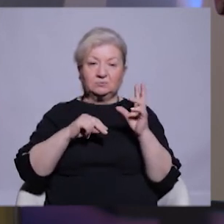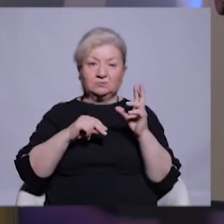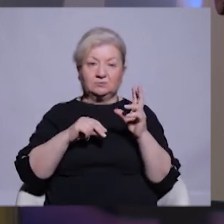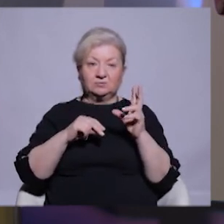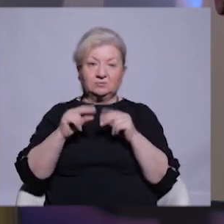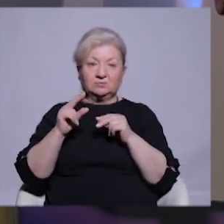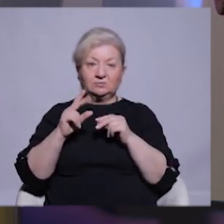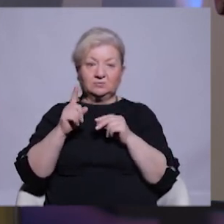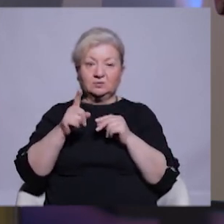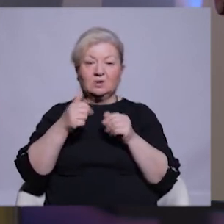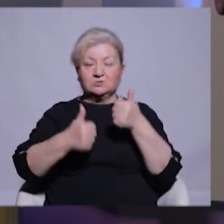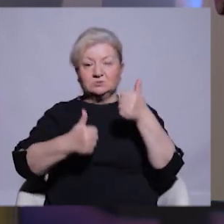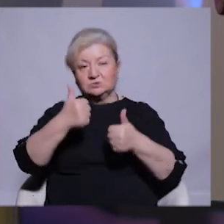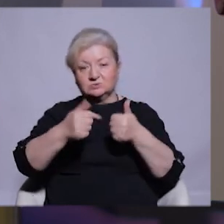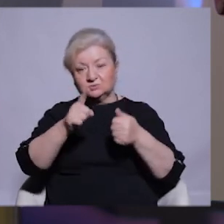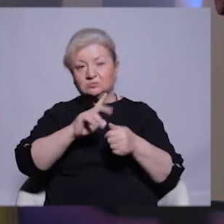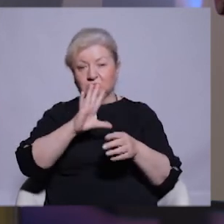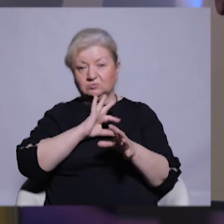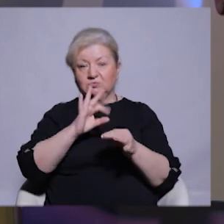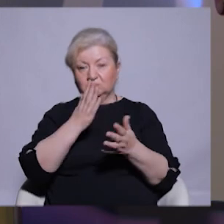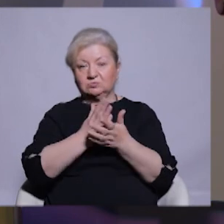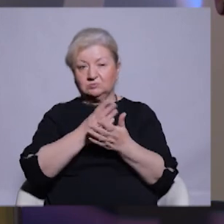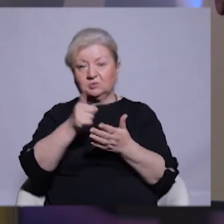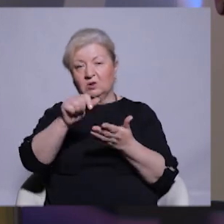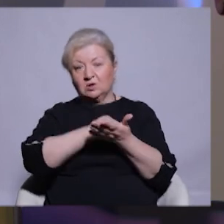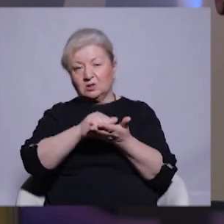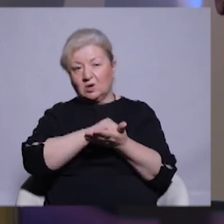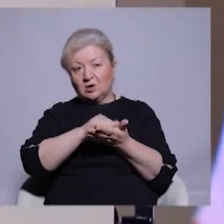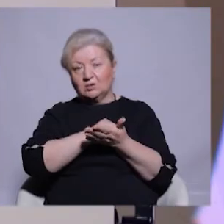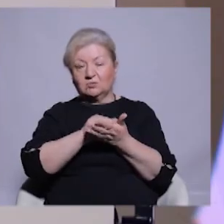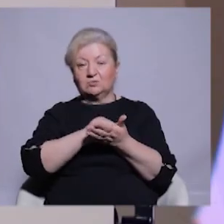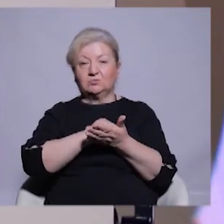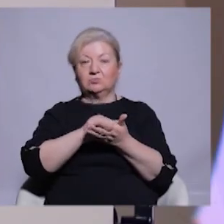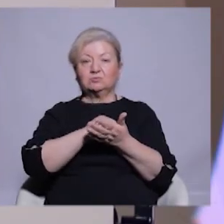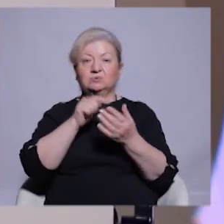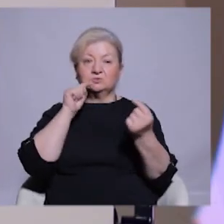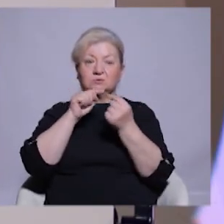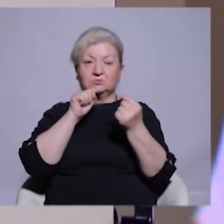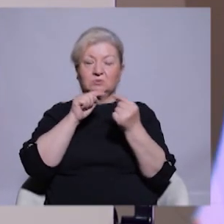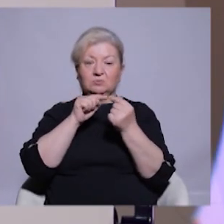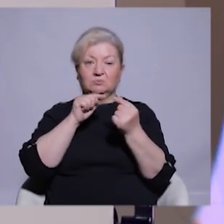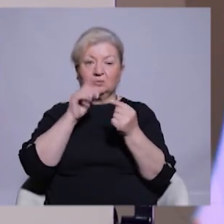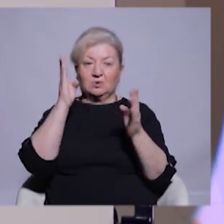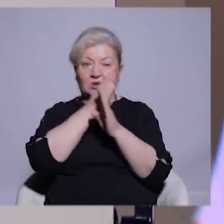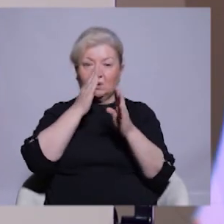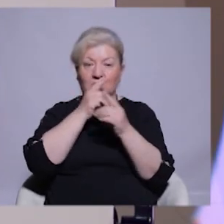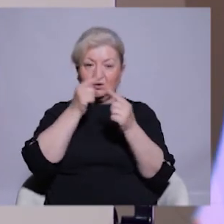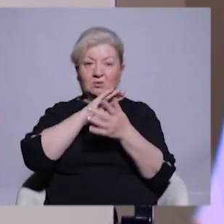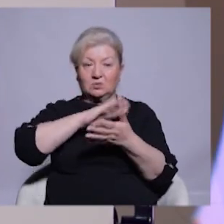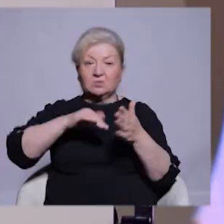ასე ვთქვათ, შედარებაც ასეც უნდა იყოს, ხო? იმის ხახუნის და ჰაერის წინაღობის გარეშე მეტი სიჩქარე უნდა იყოს ვიდრე